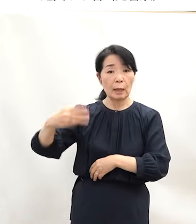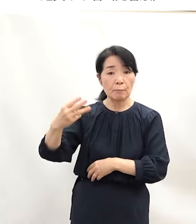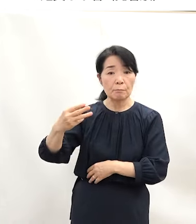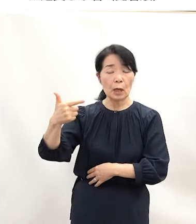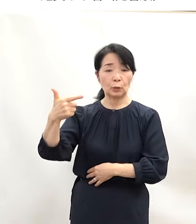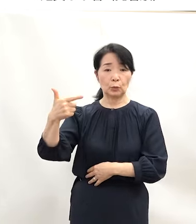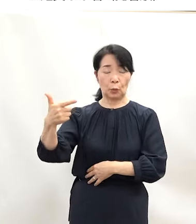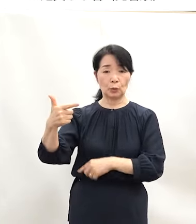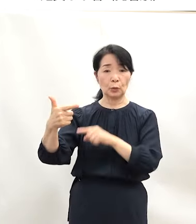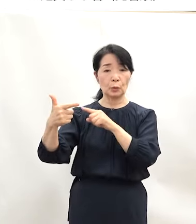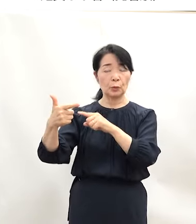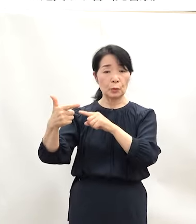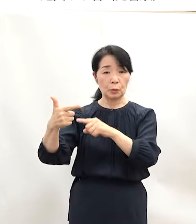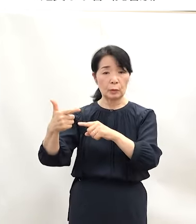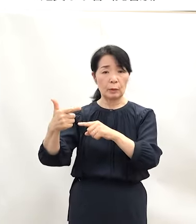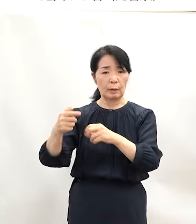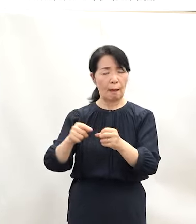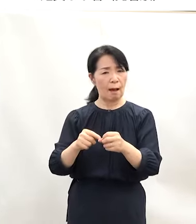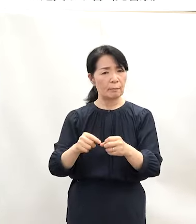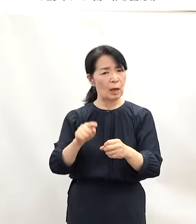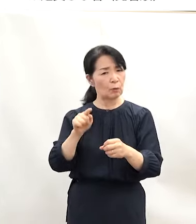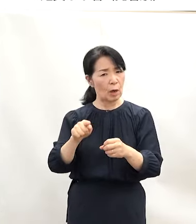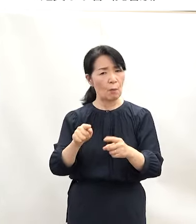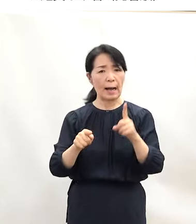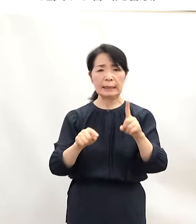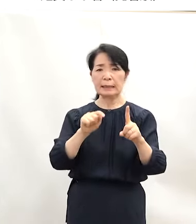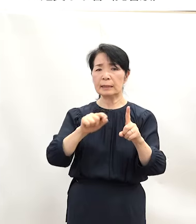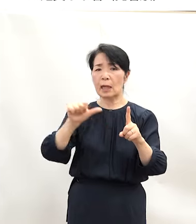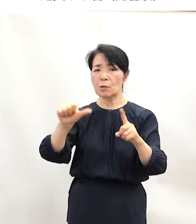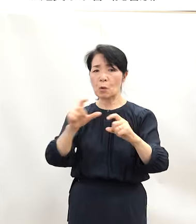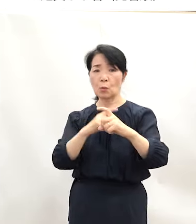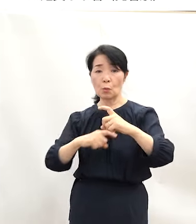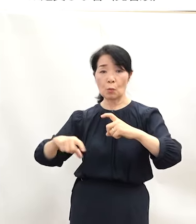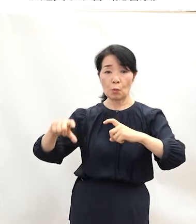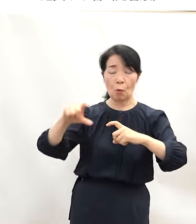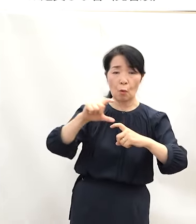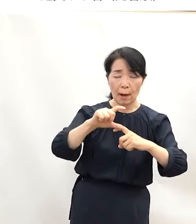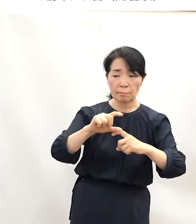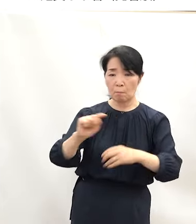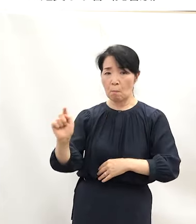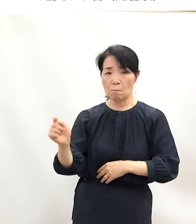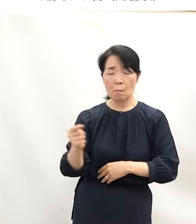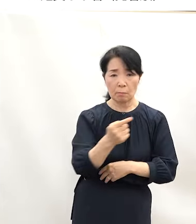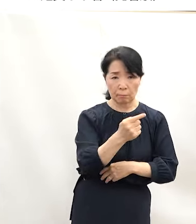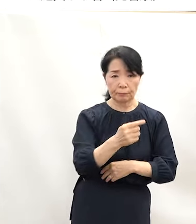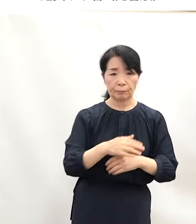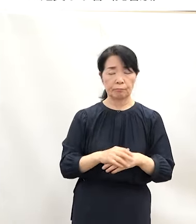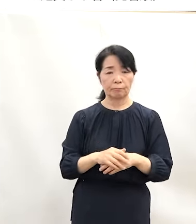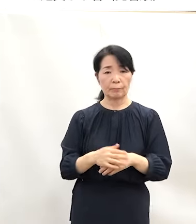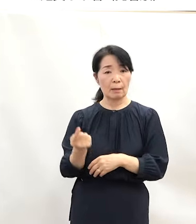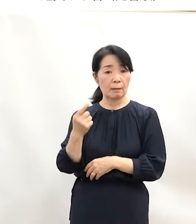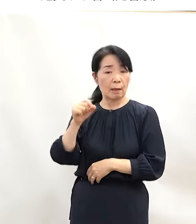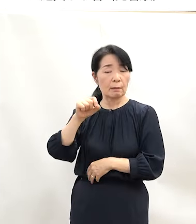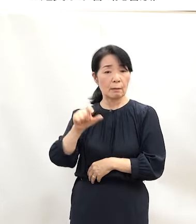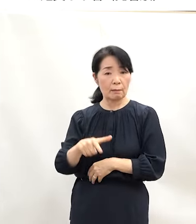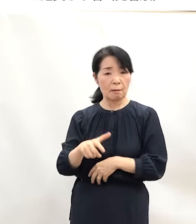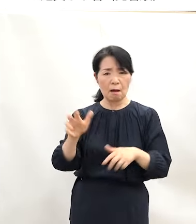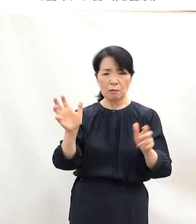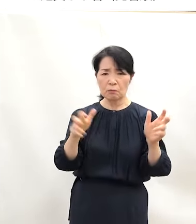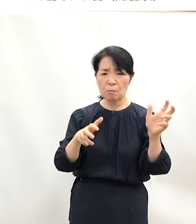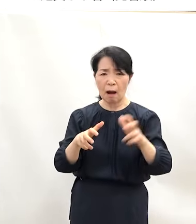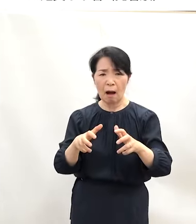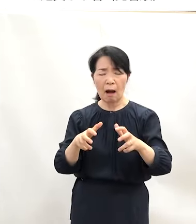でありますから、まあ、1.5 倍に増えているという状況であります。そして、先月には熊による人身